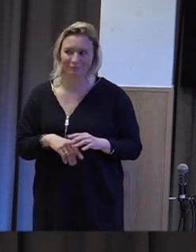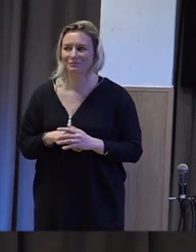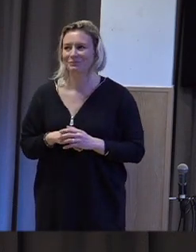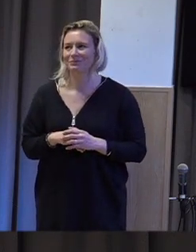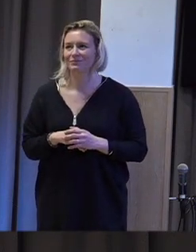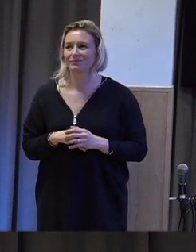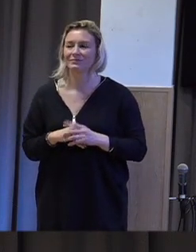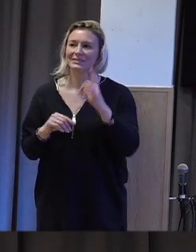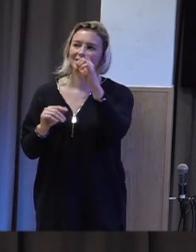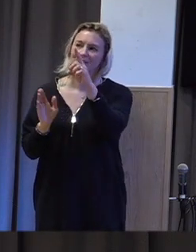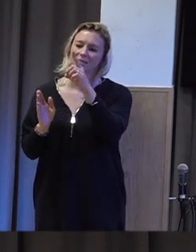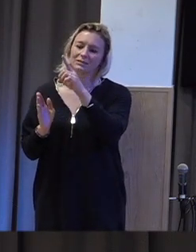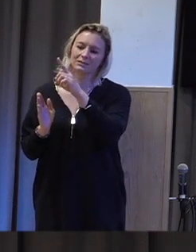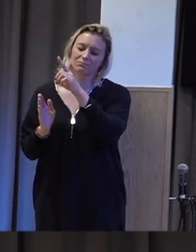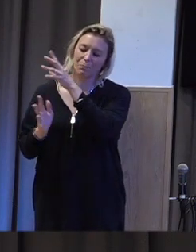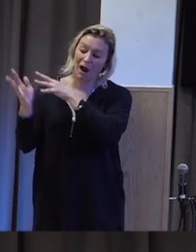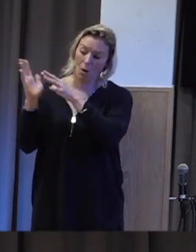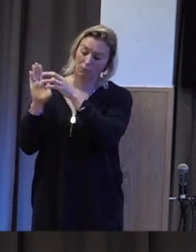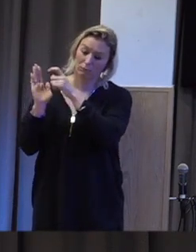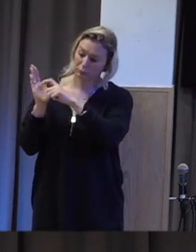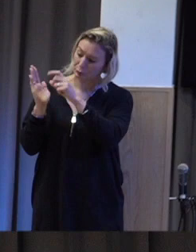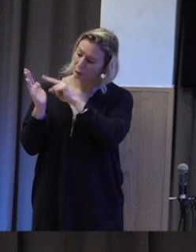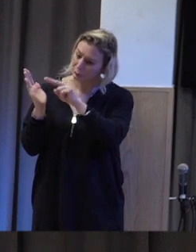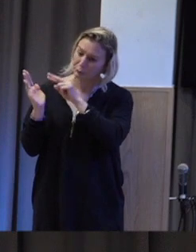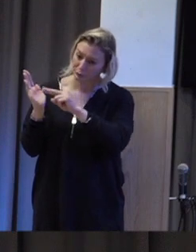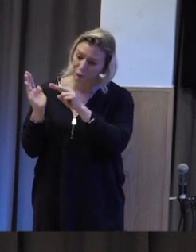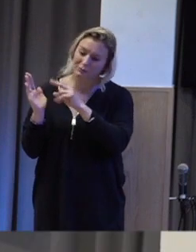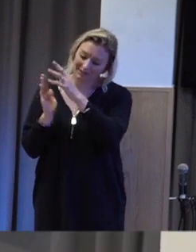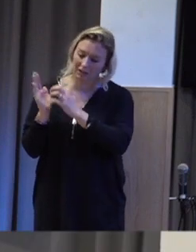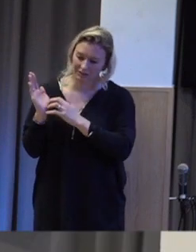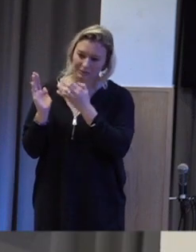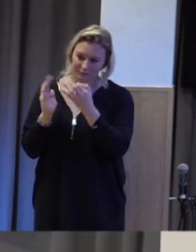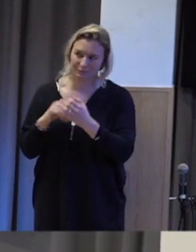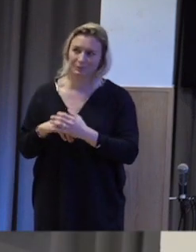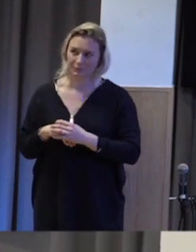Que nous dit la parole à notre sujet?